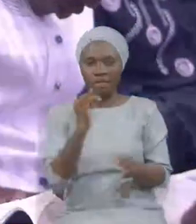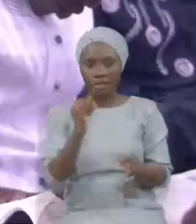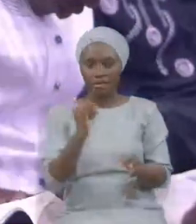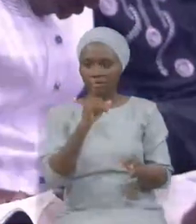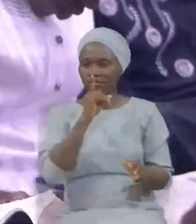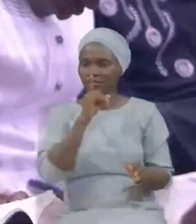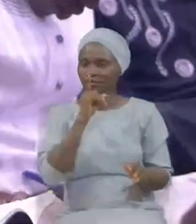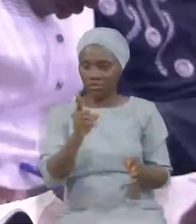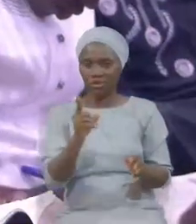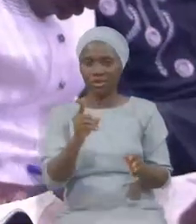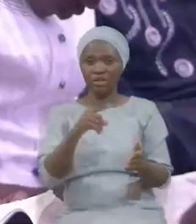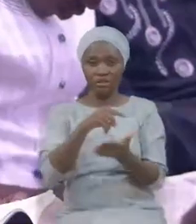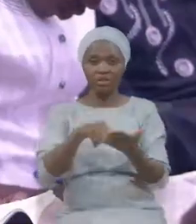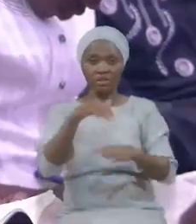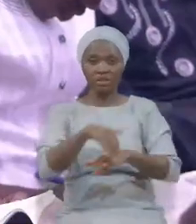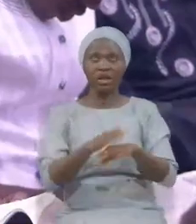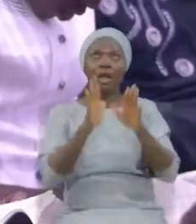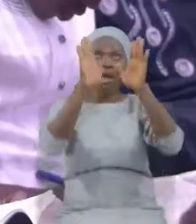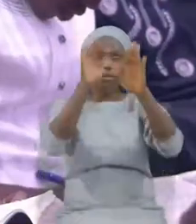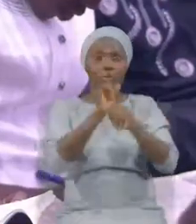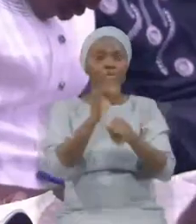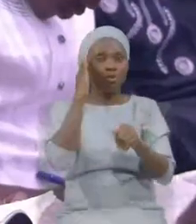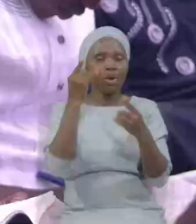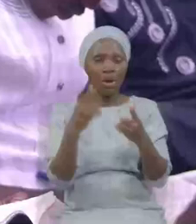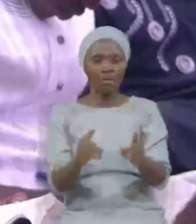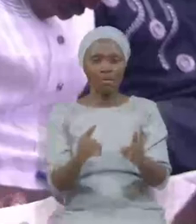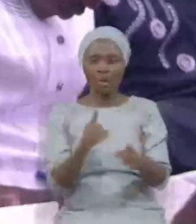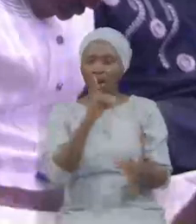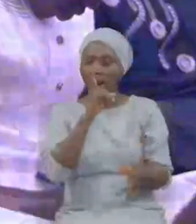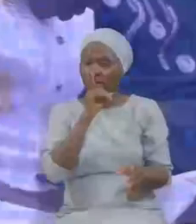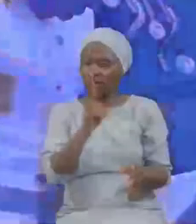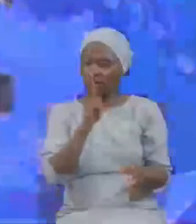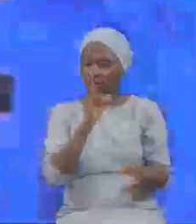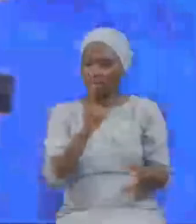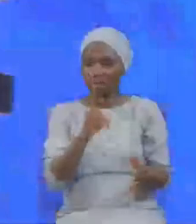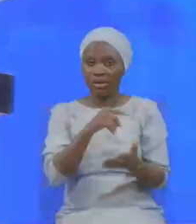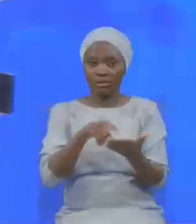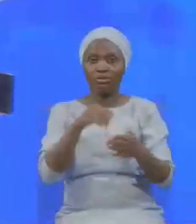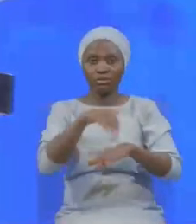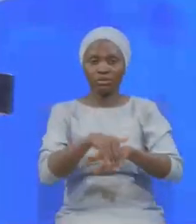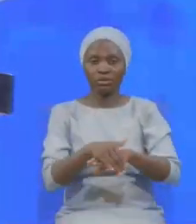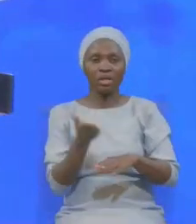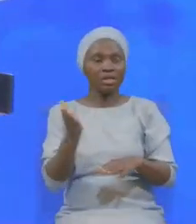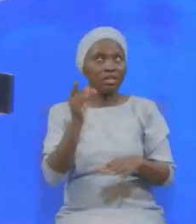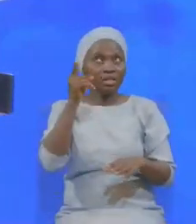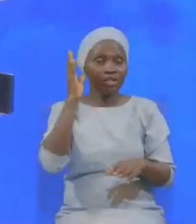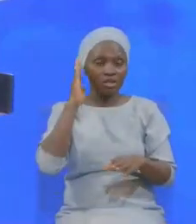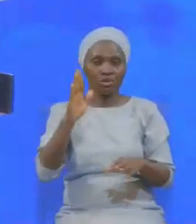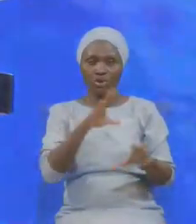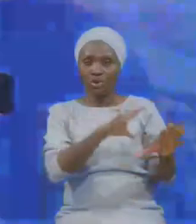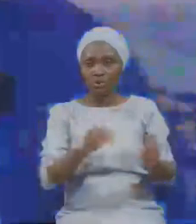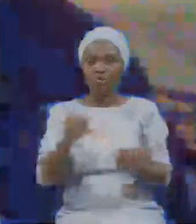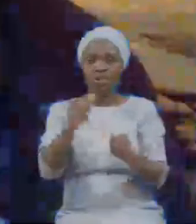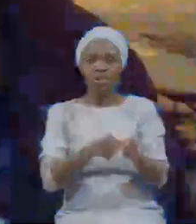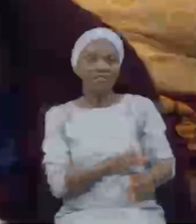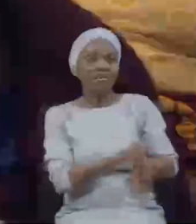les miracles auront lieu. Il y a l'assurance ce soir qui fera l'impossible. Il y a l'assurance ce soir que Dieu va déplacer